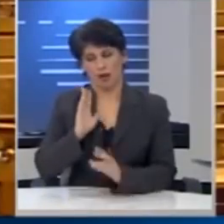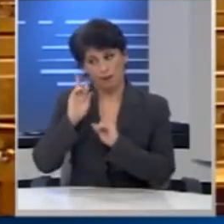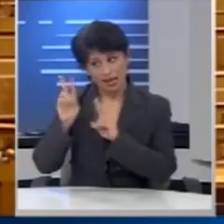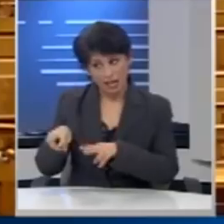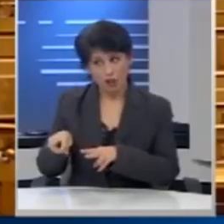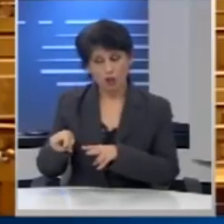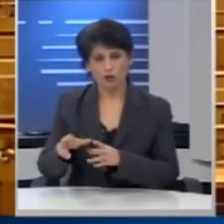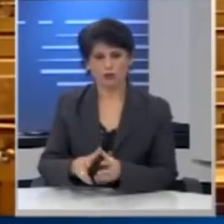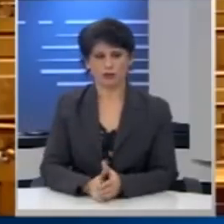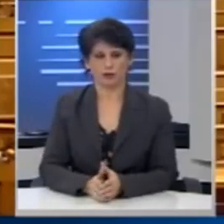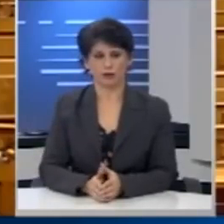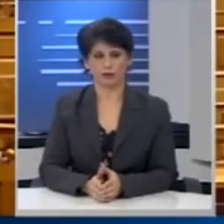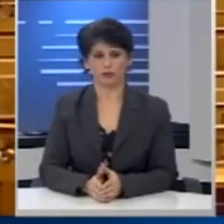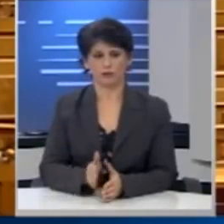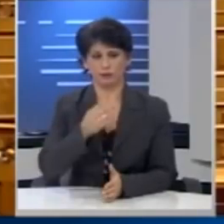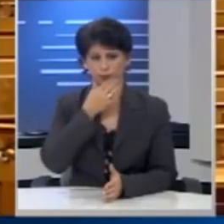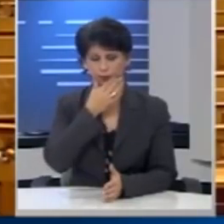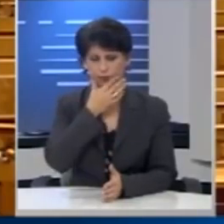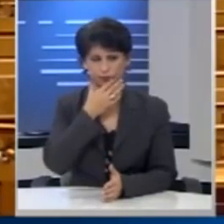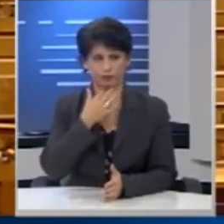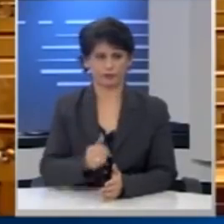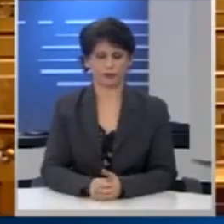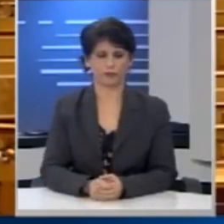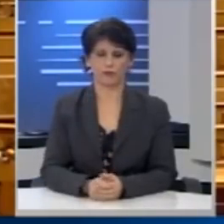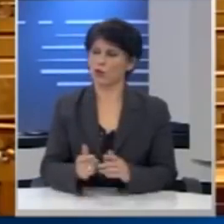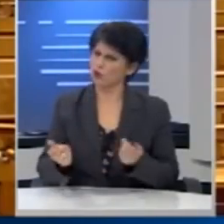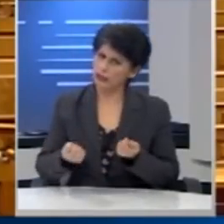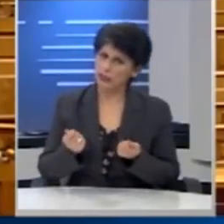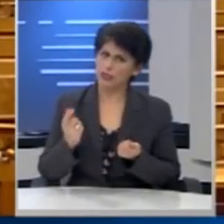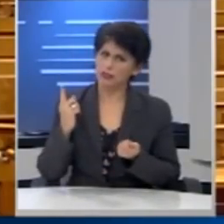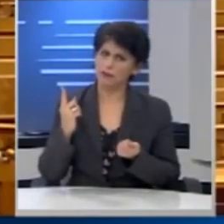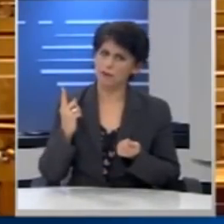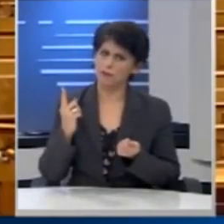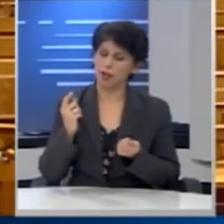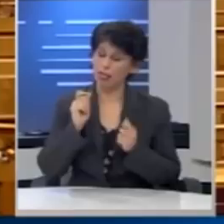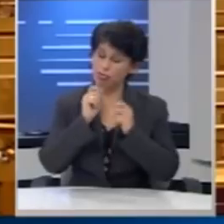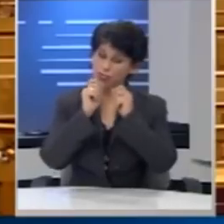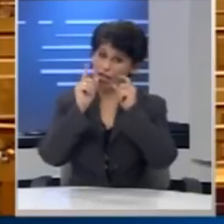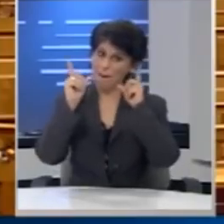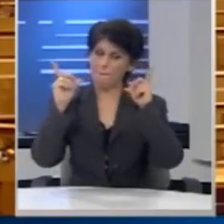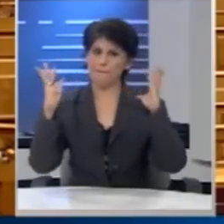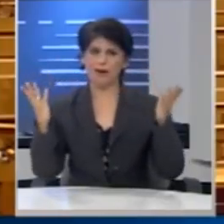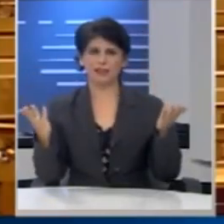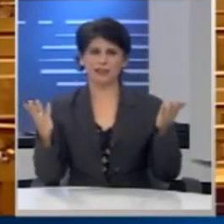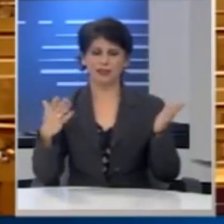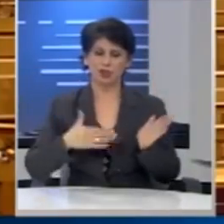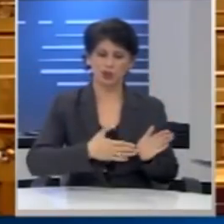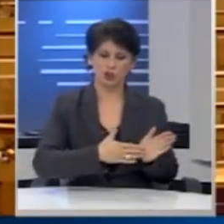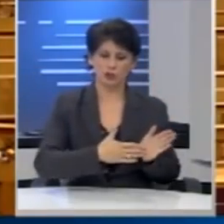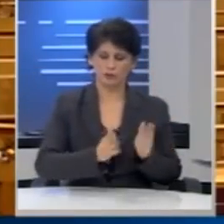μπορώ να μην αναγνωρίσω το γεγονός ότι κάνατε μία θεαματική